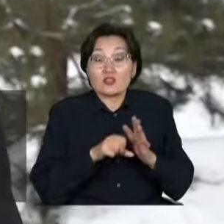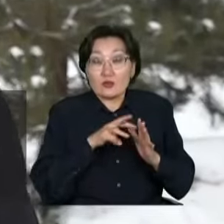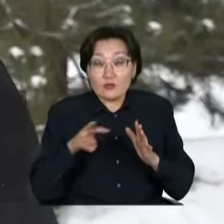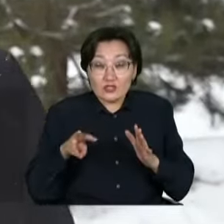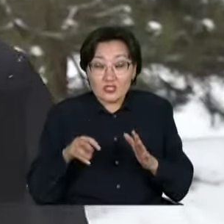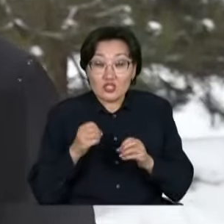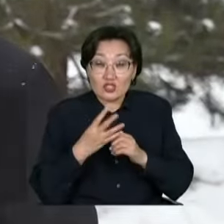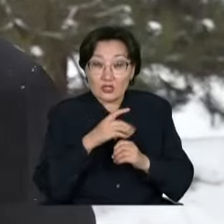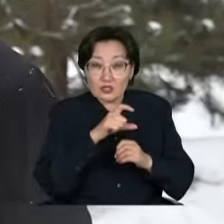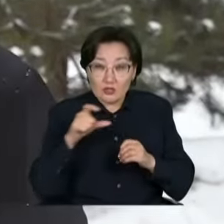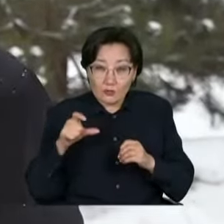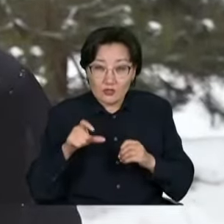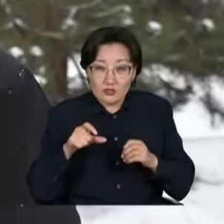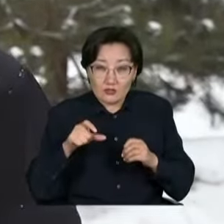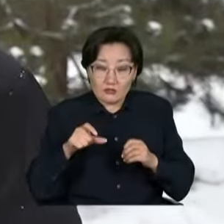ориентировочно с 14 этажа.